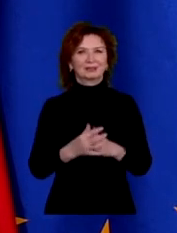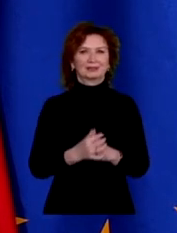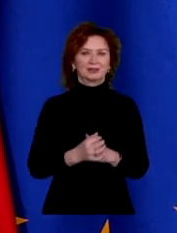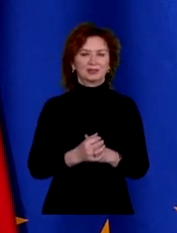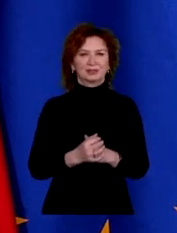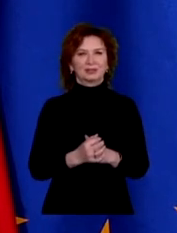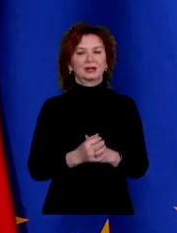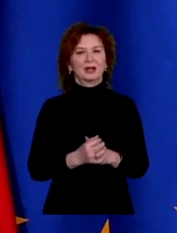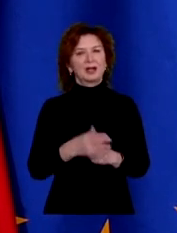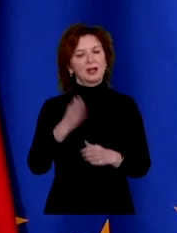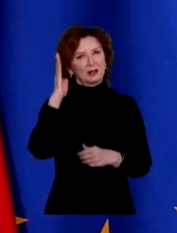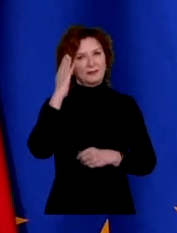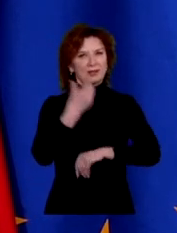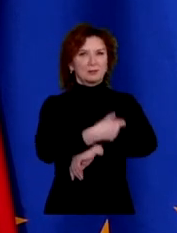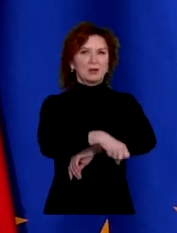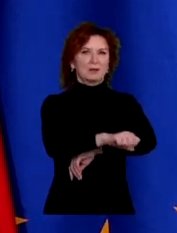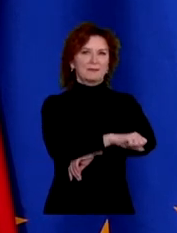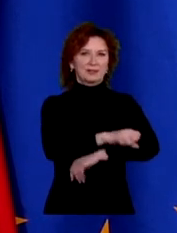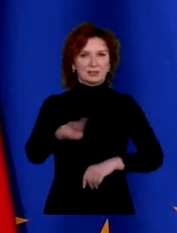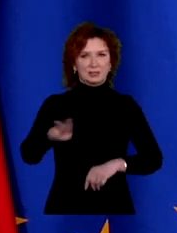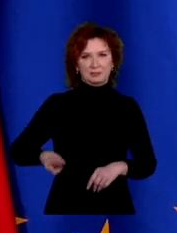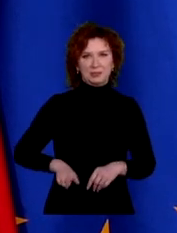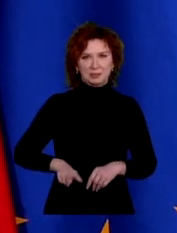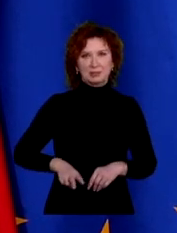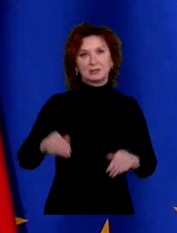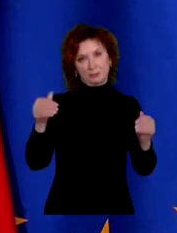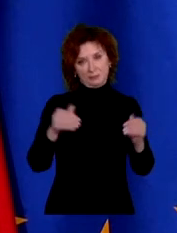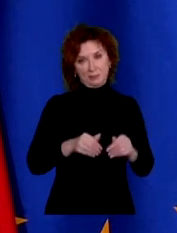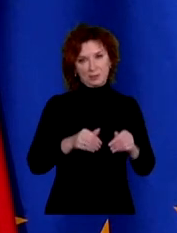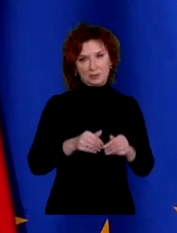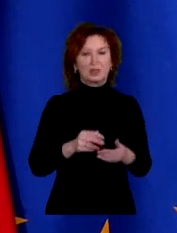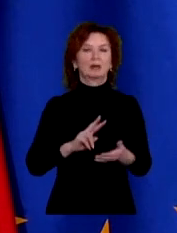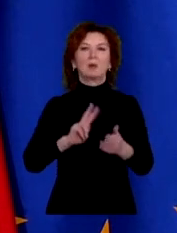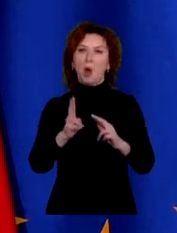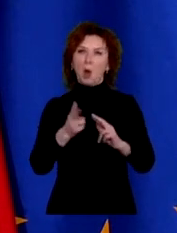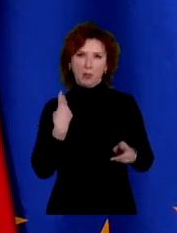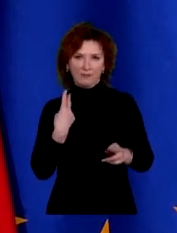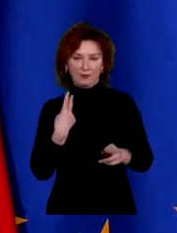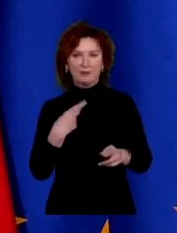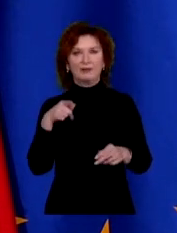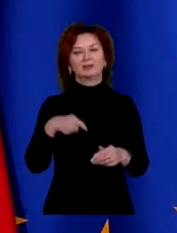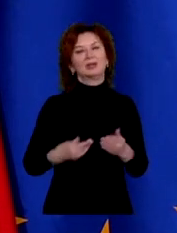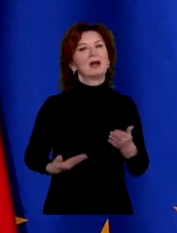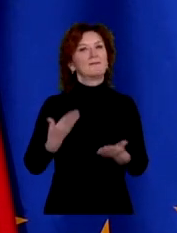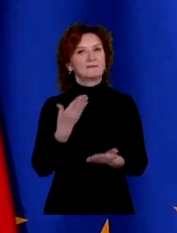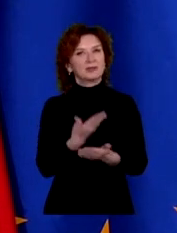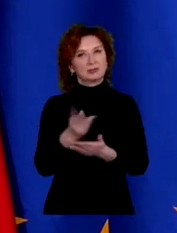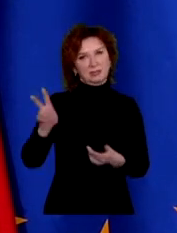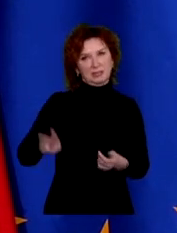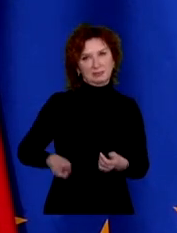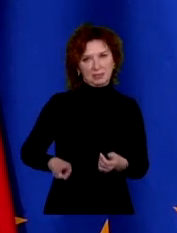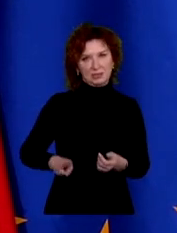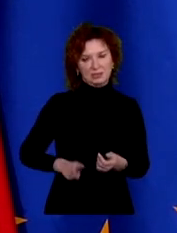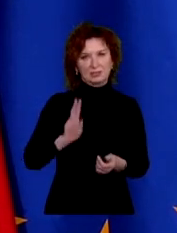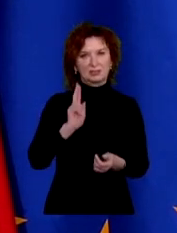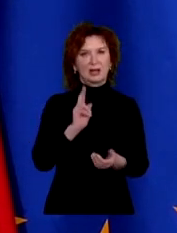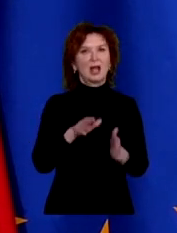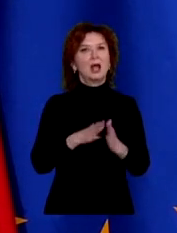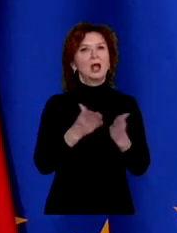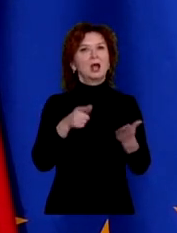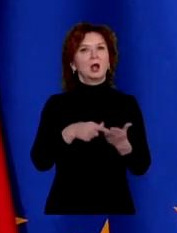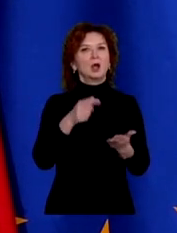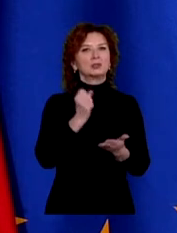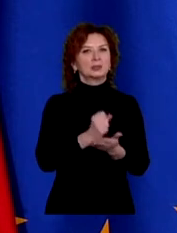wiemy, wiceministrów można dymisjonować między innymi na wniosek danego ministra konstytucyjnego. W tym wypadku, jeżeli by to dotyczyło